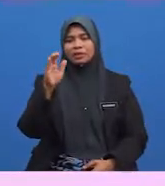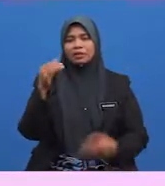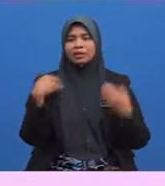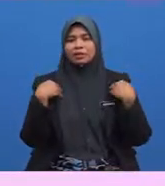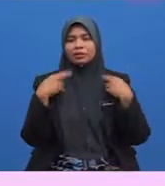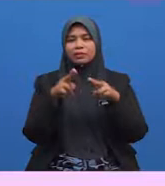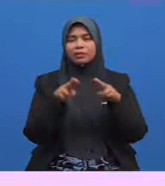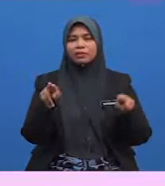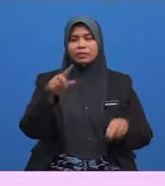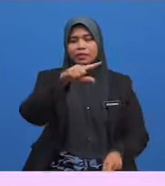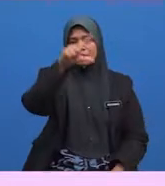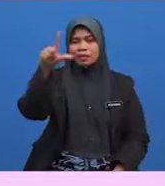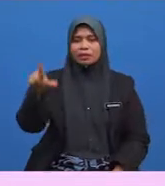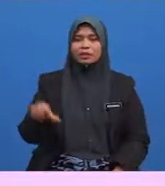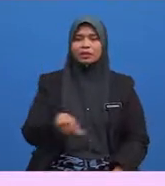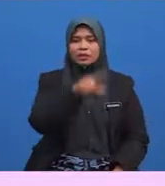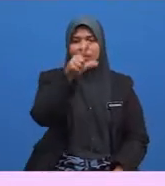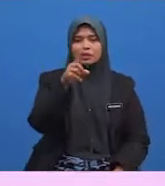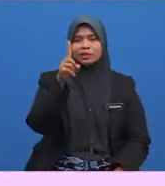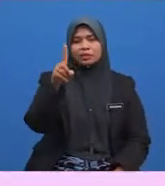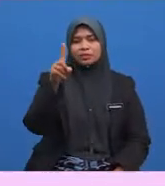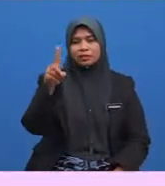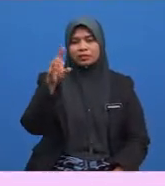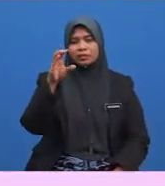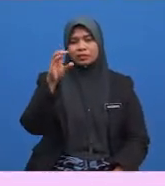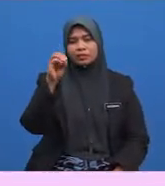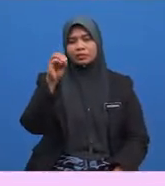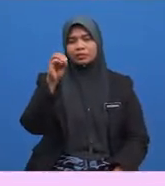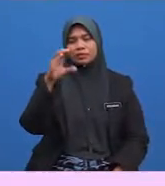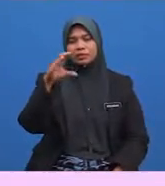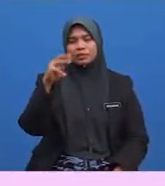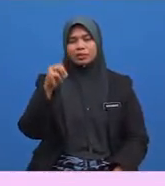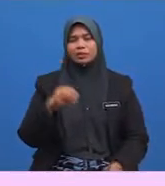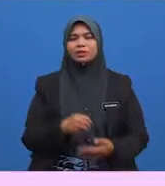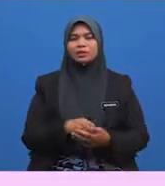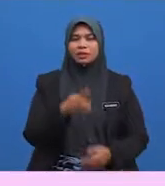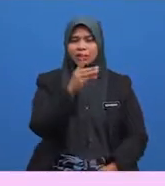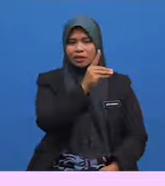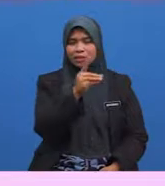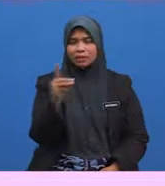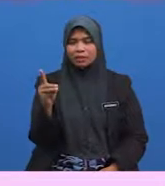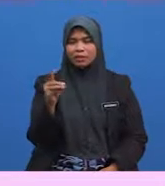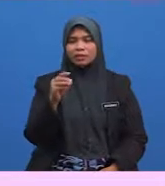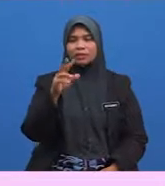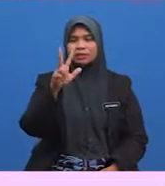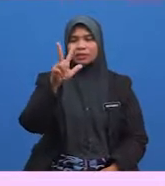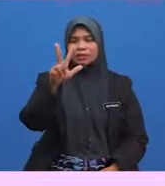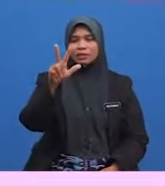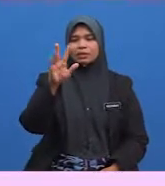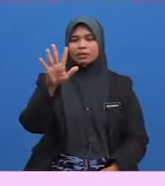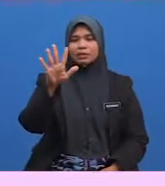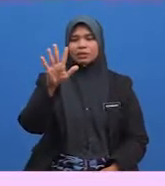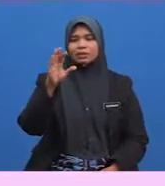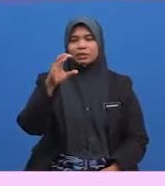lilitan 110 cm dan diameter 35